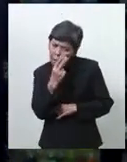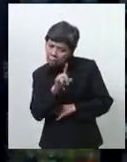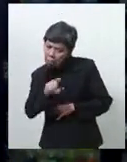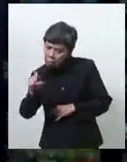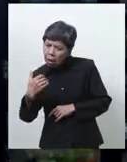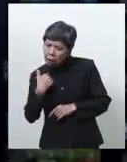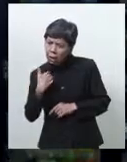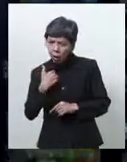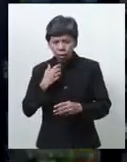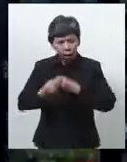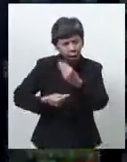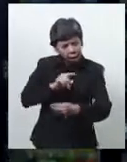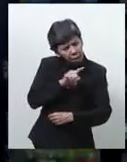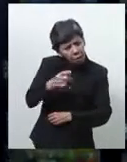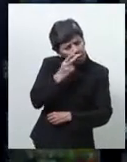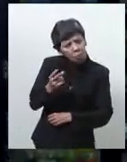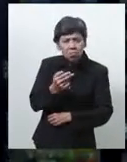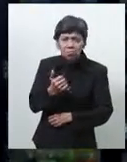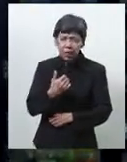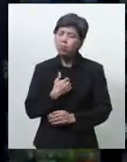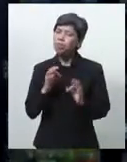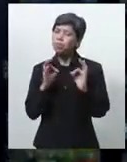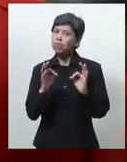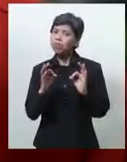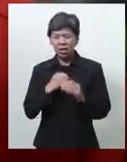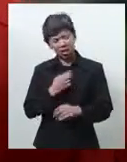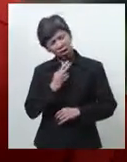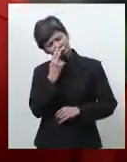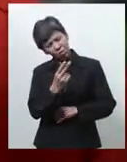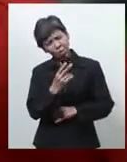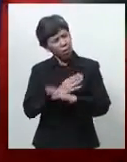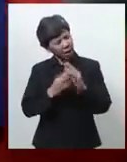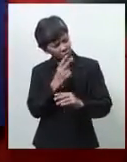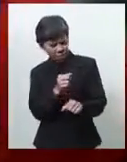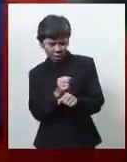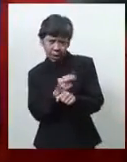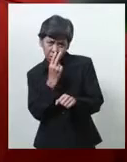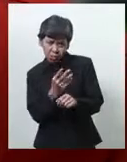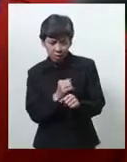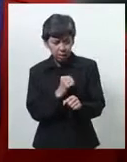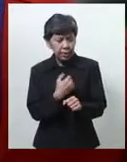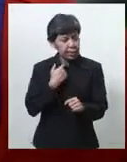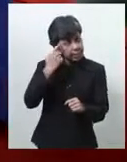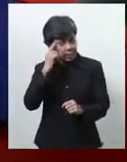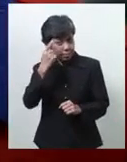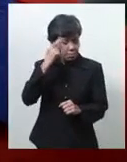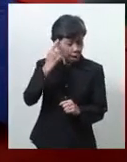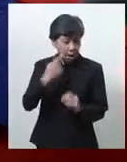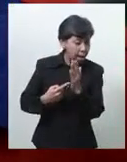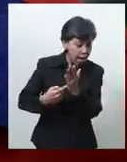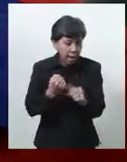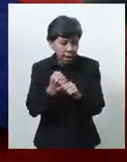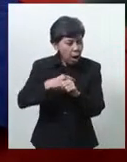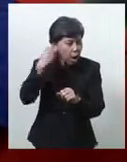ามพวกพี่ๆที่เขาเป็นเซลล์อะไรเงี้ยด้วยค่ะก็โอเคค่ะเขาก็พยายามที่จะแบบเสนอข้ออะ